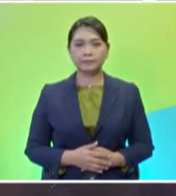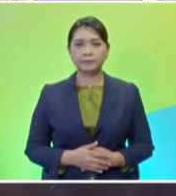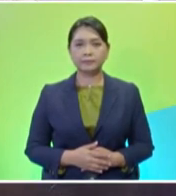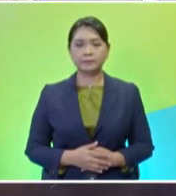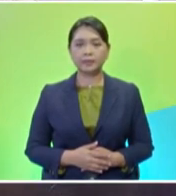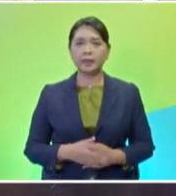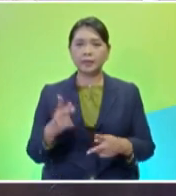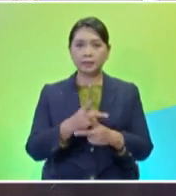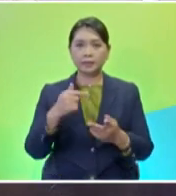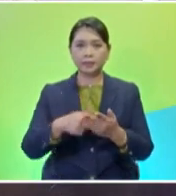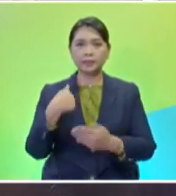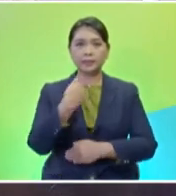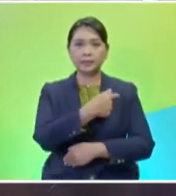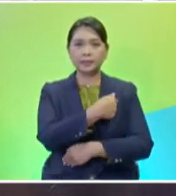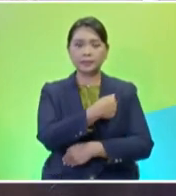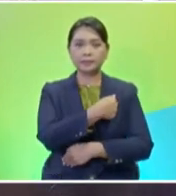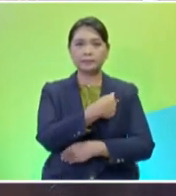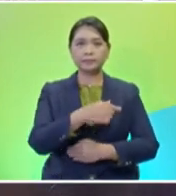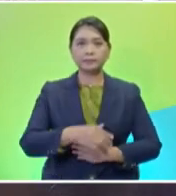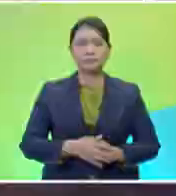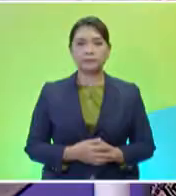mid kali ini kita dalam